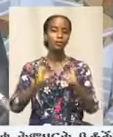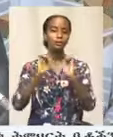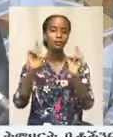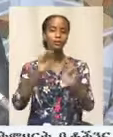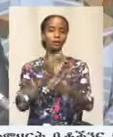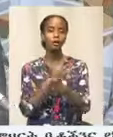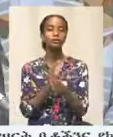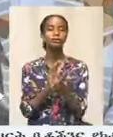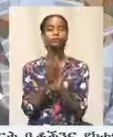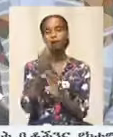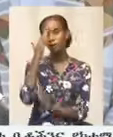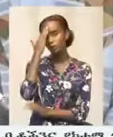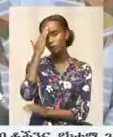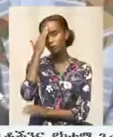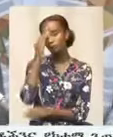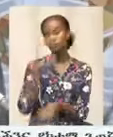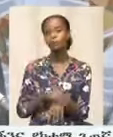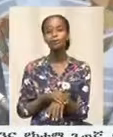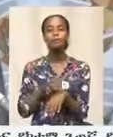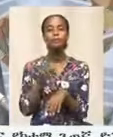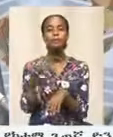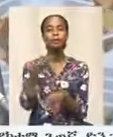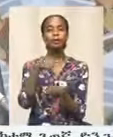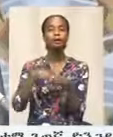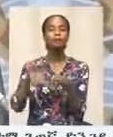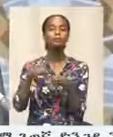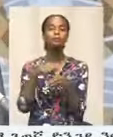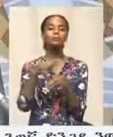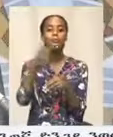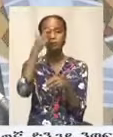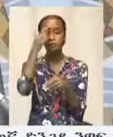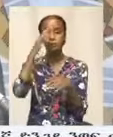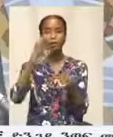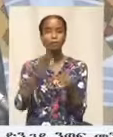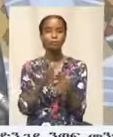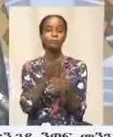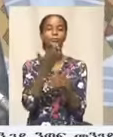አቅም እንደሆናቸው አውቃችሁ በዚህ አካባቢ በሰበብ አስባቡ